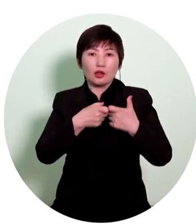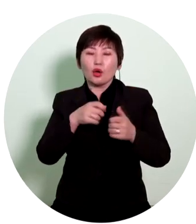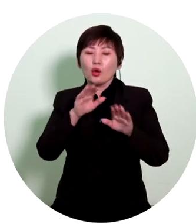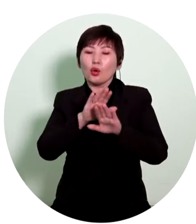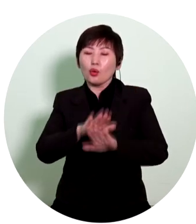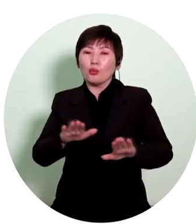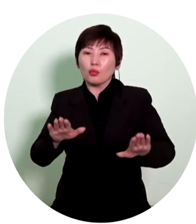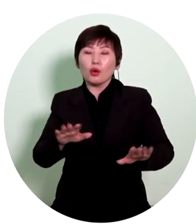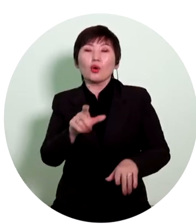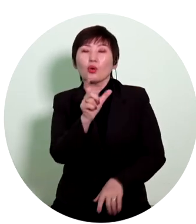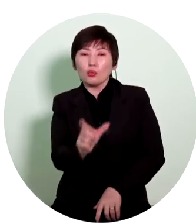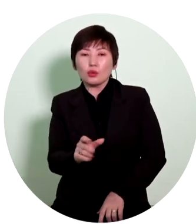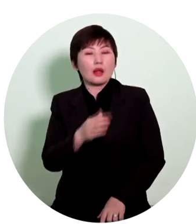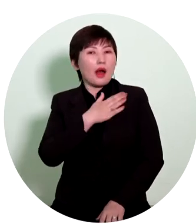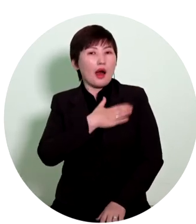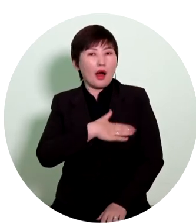нэгээр хайрлуулах